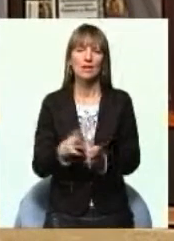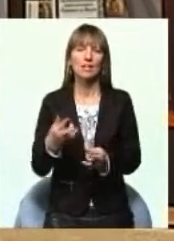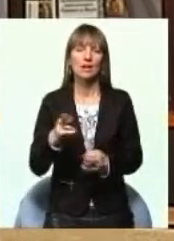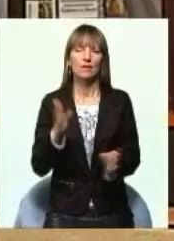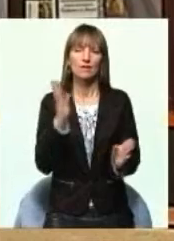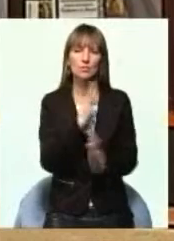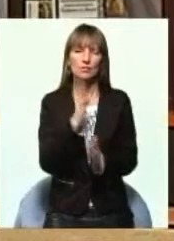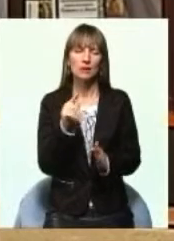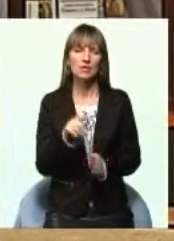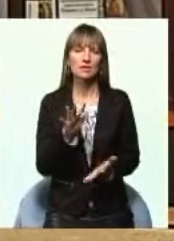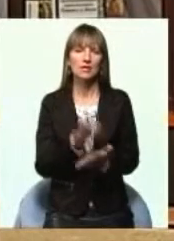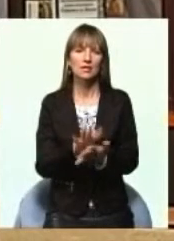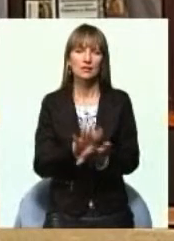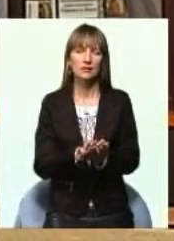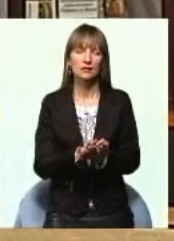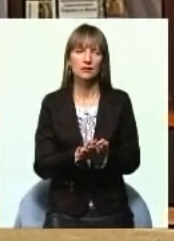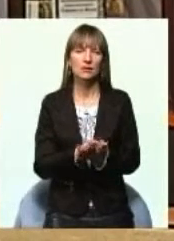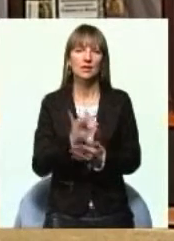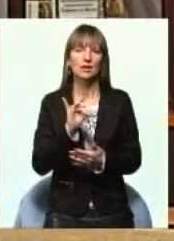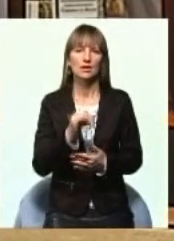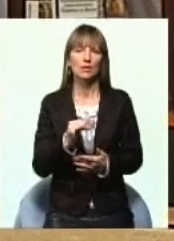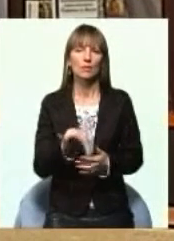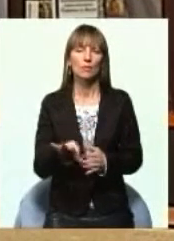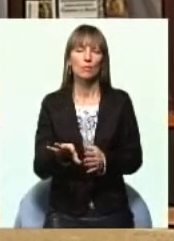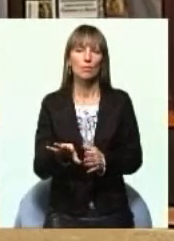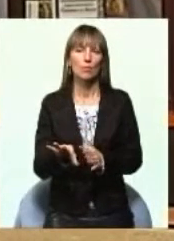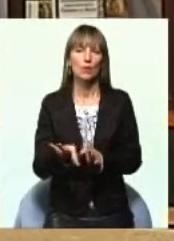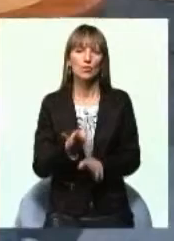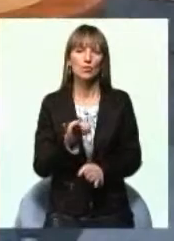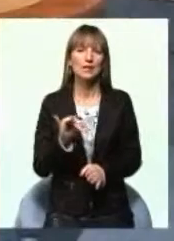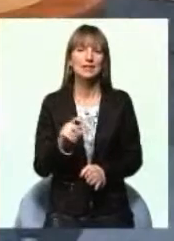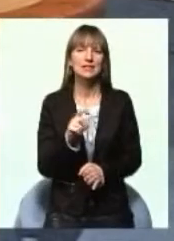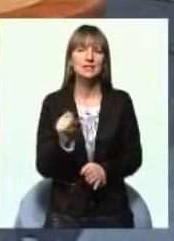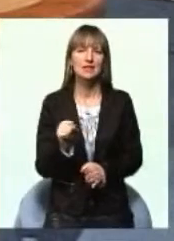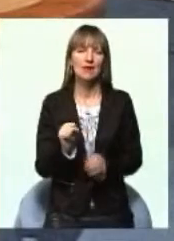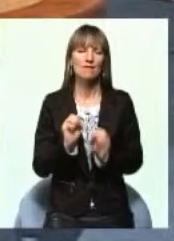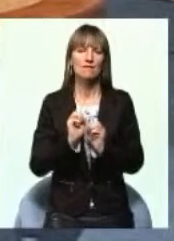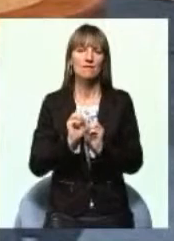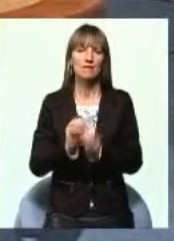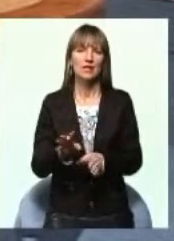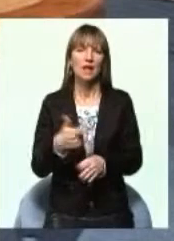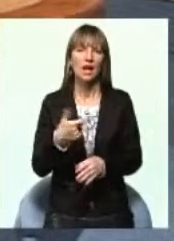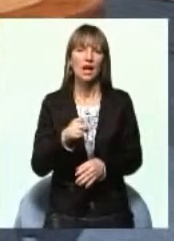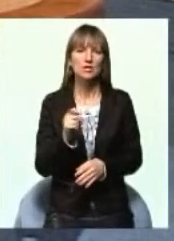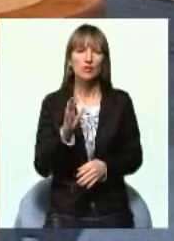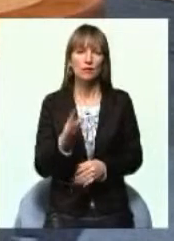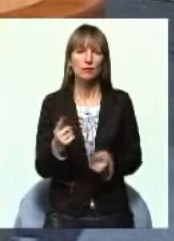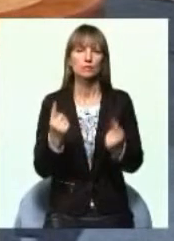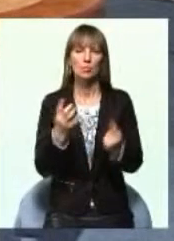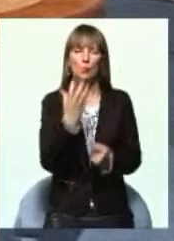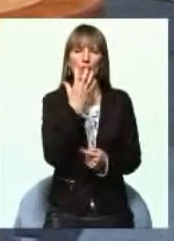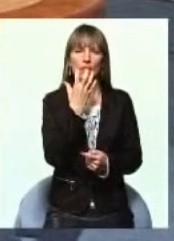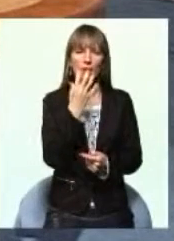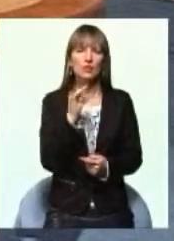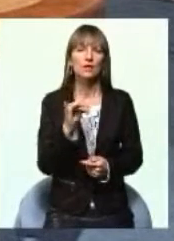атмосферы, так как она загрязняет. И получается, из-за выкида газов уже получается глобальное потепление. И через это мы